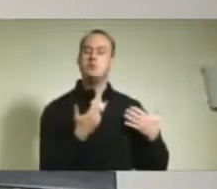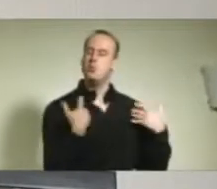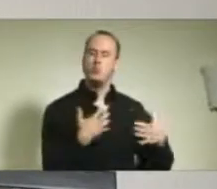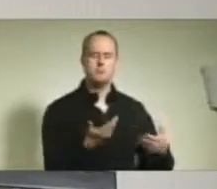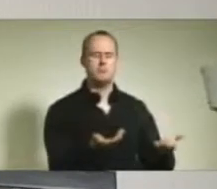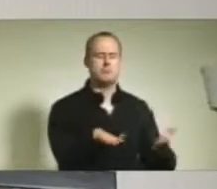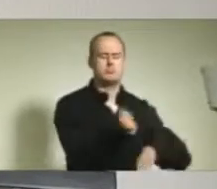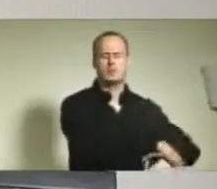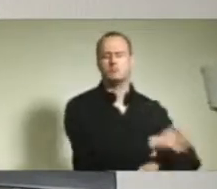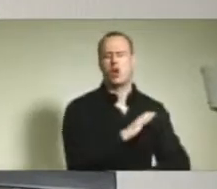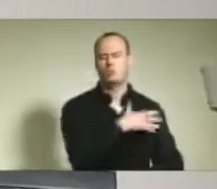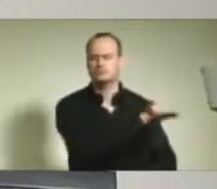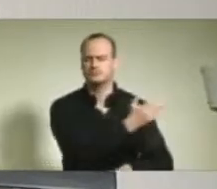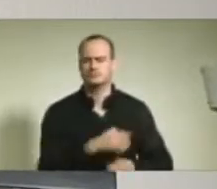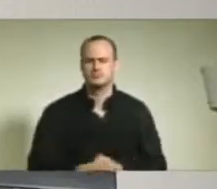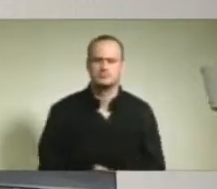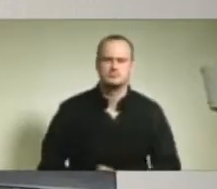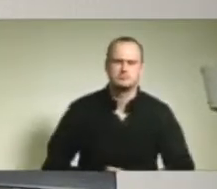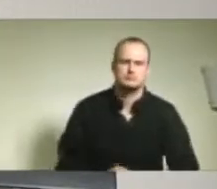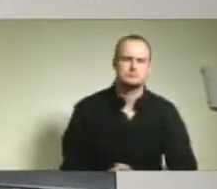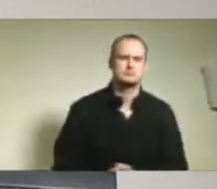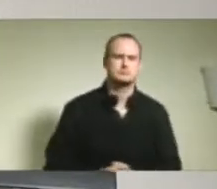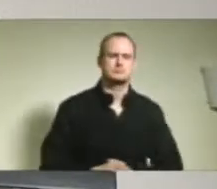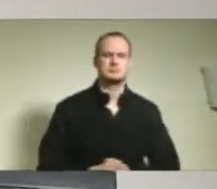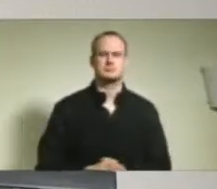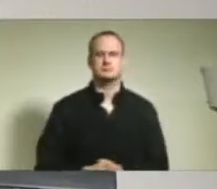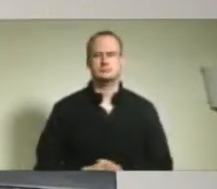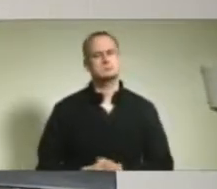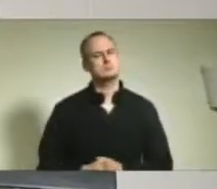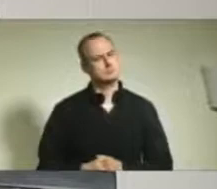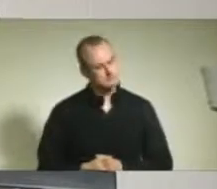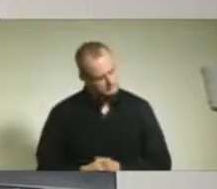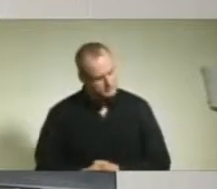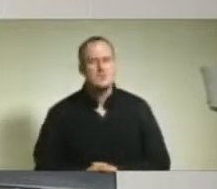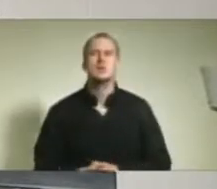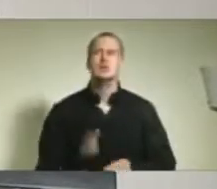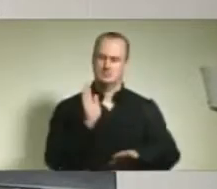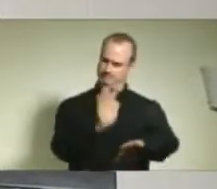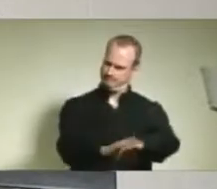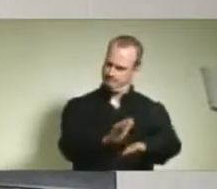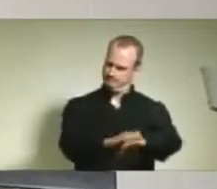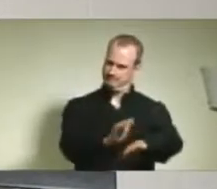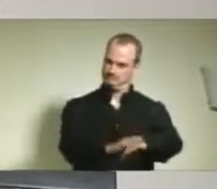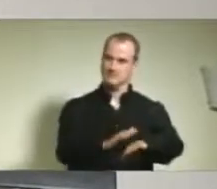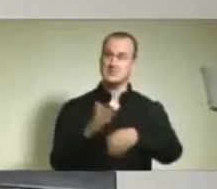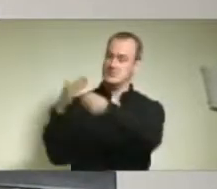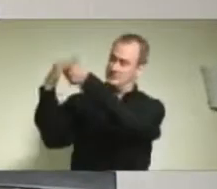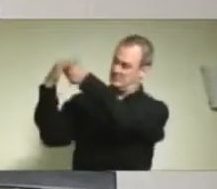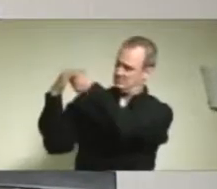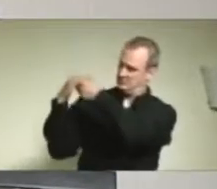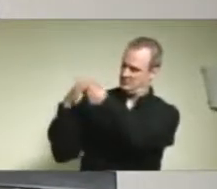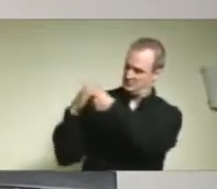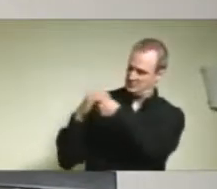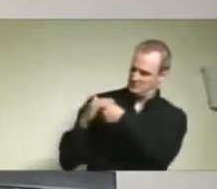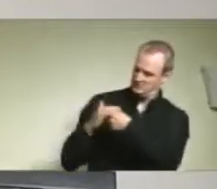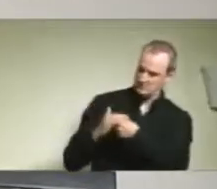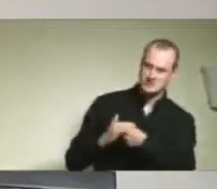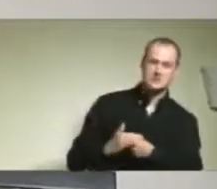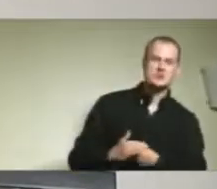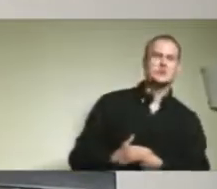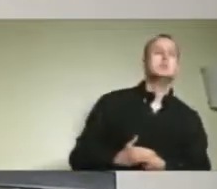Et donc ça, je vous conseillerais de faire assez attention à ce changement